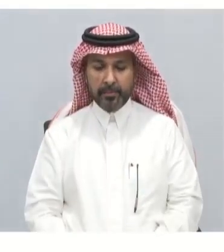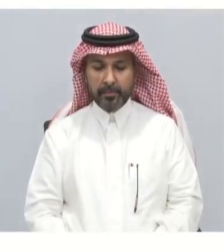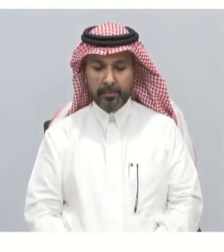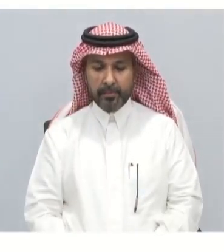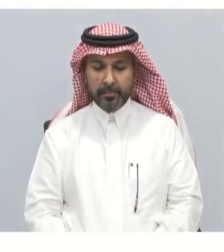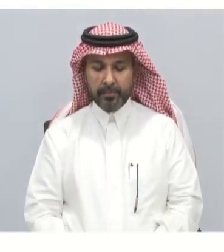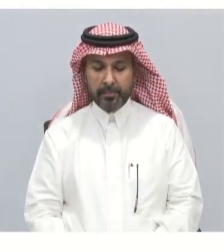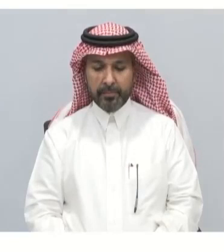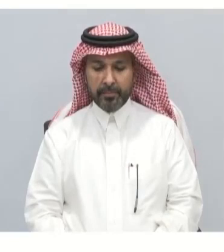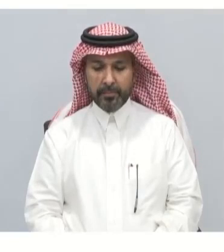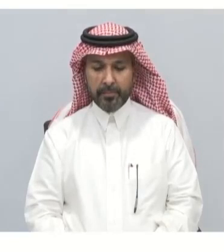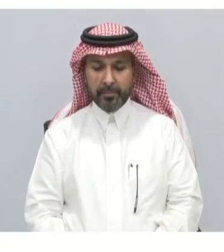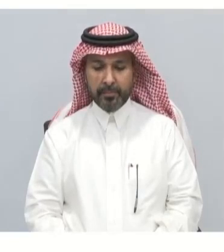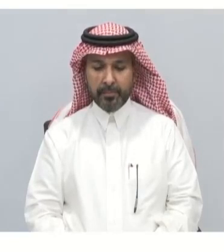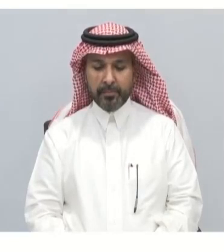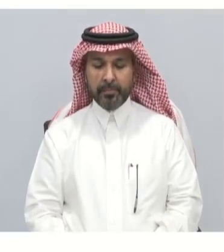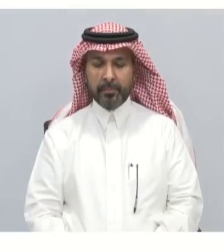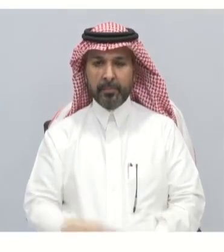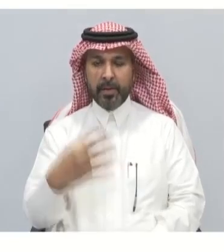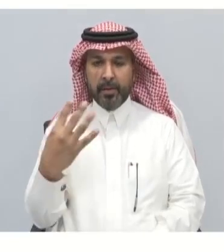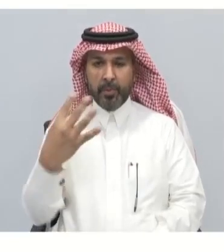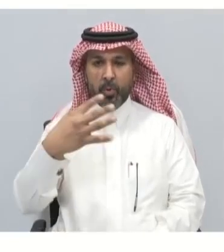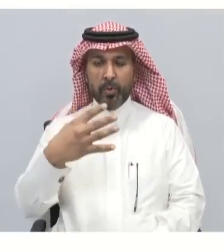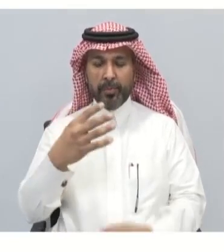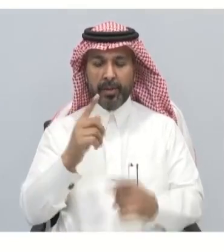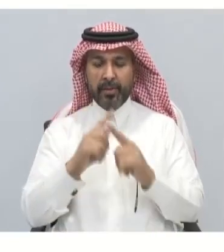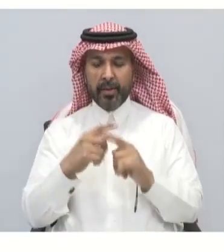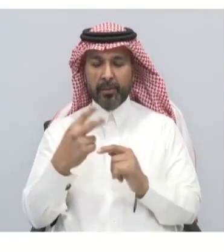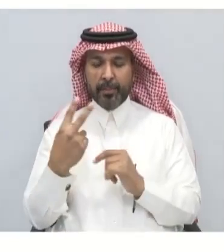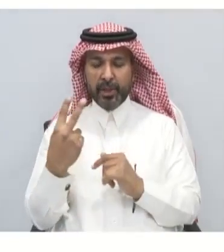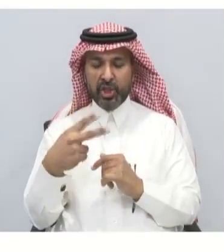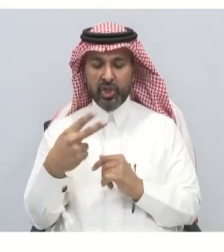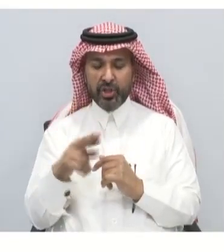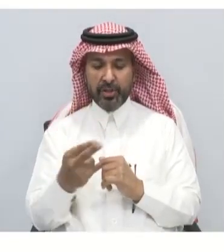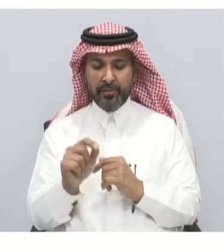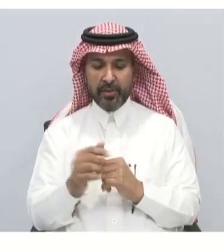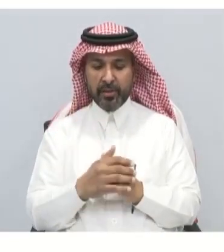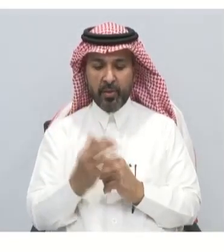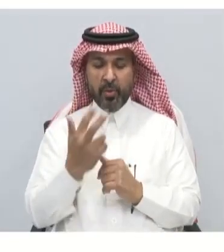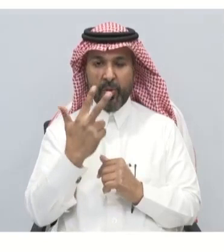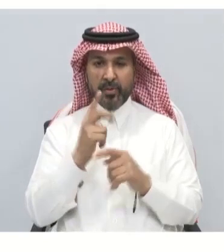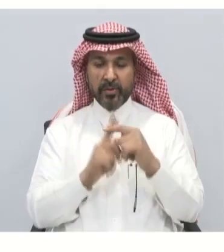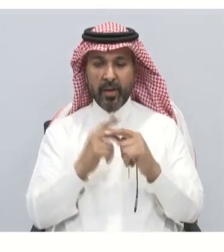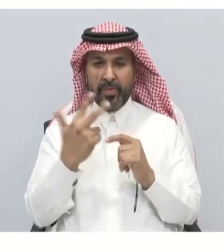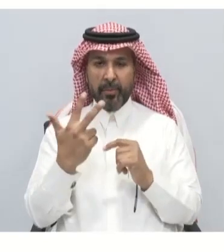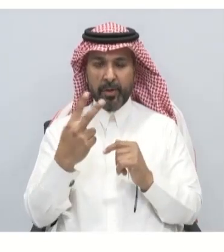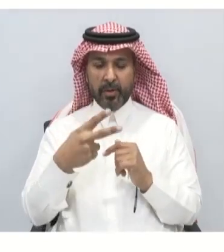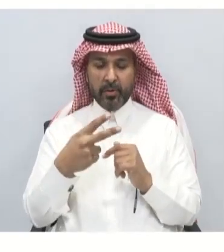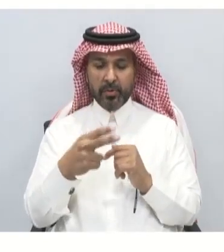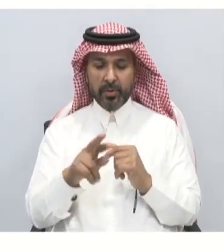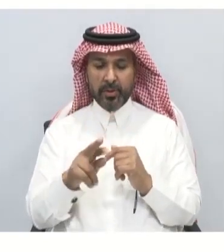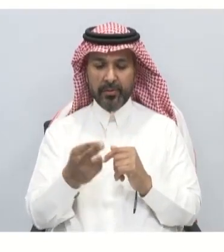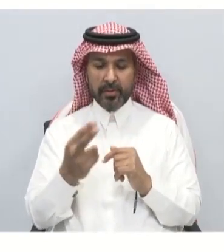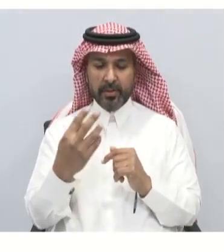بالقيمه الخاصه به 44 بضربها في 20 هلله او 20 من 42 راح اضربها في 28 هلله او 28